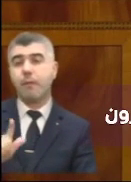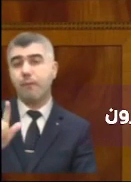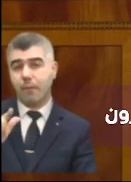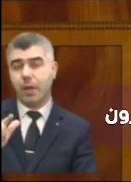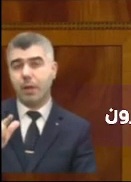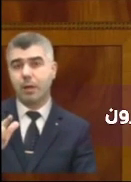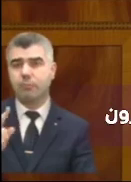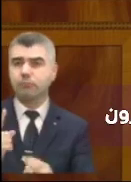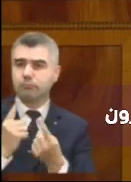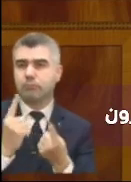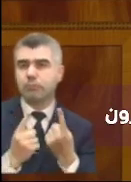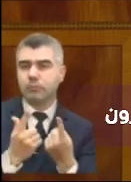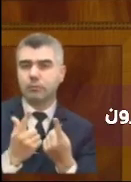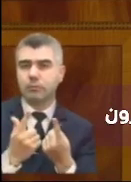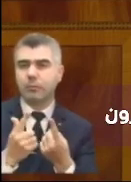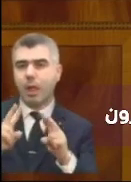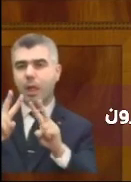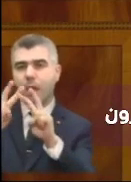البلاد